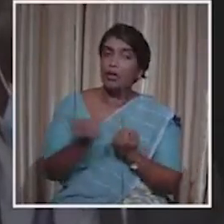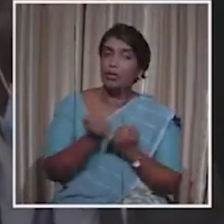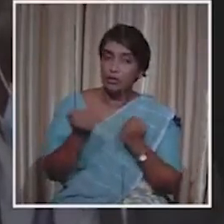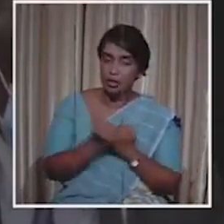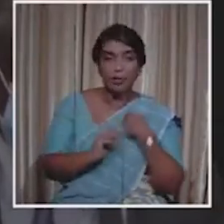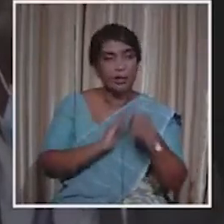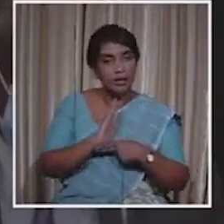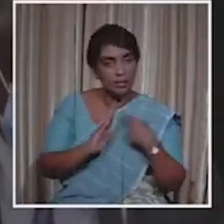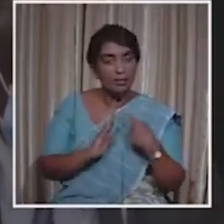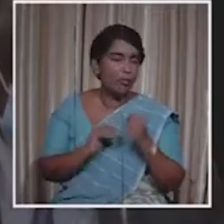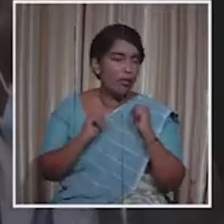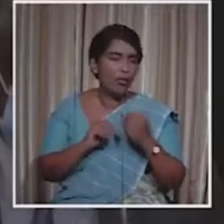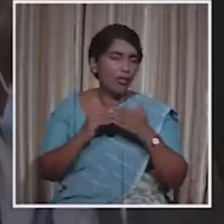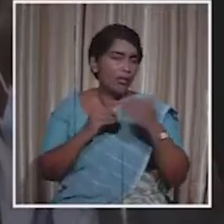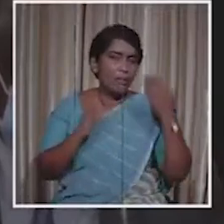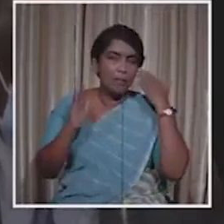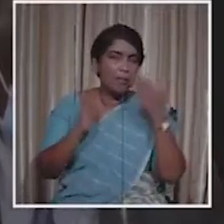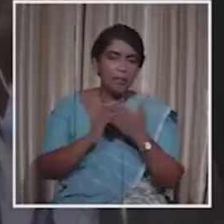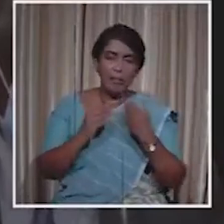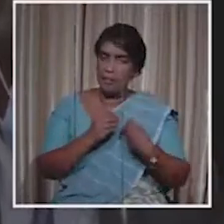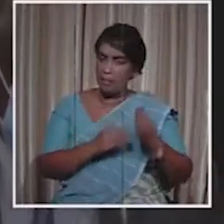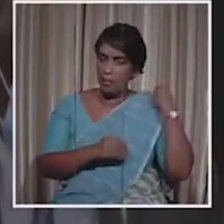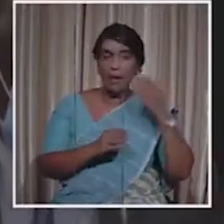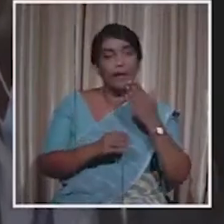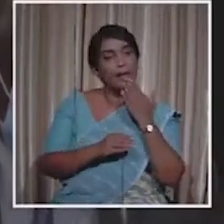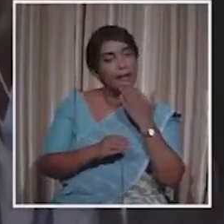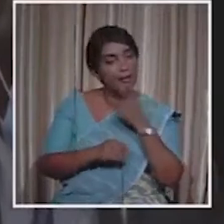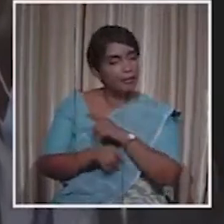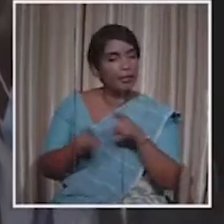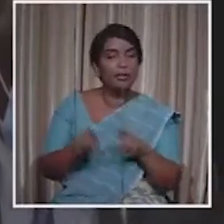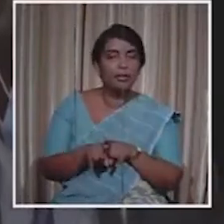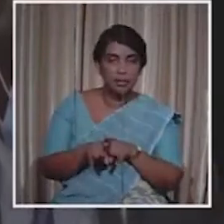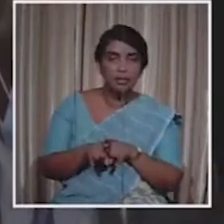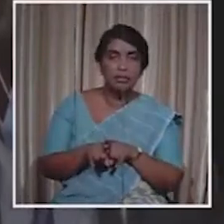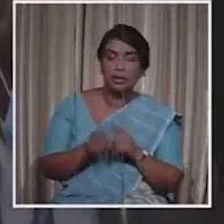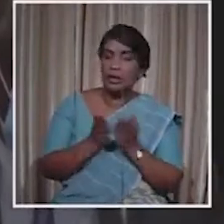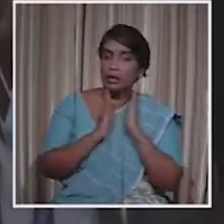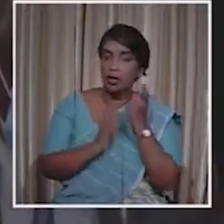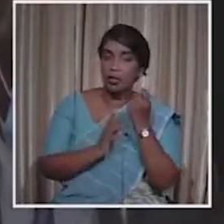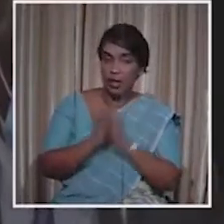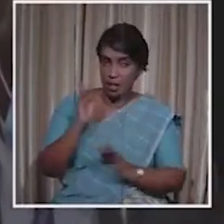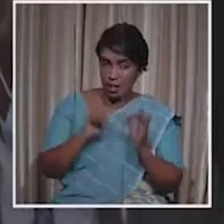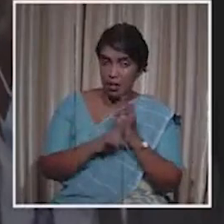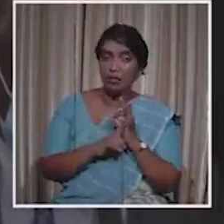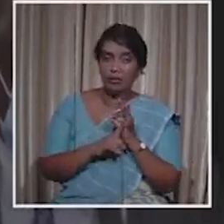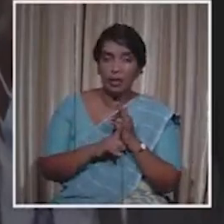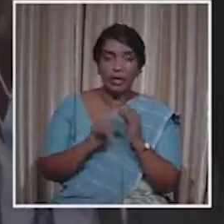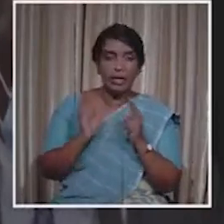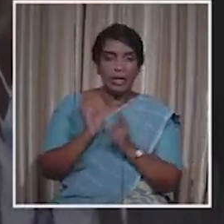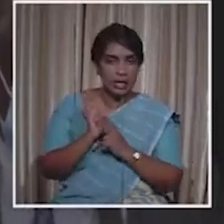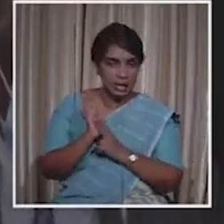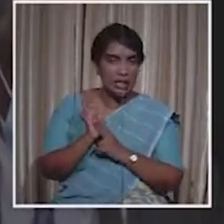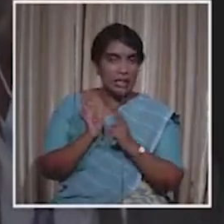பார்க்க போகிறது? அண்மையிலே கூட அமெரிக்காவுக்கு சென்றிருந்த இந்தியாவினுடைய நிதியமைச்சர் நிர்மலா சீதாராமன் அவர்கள்